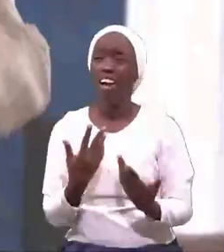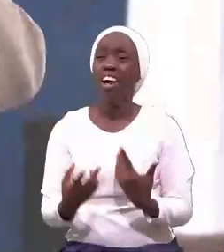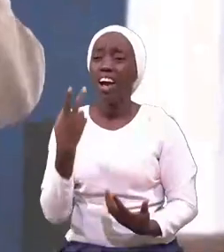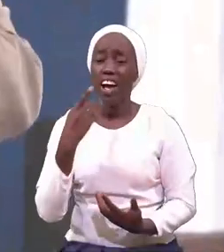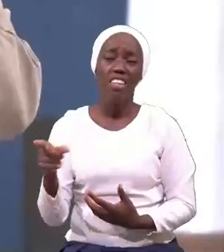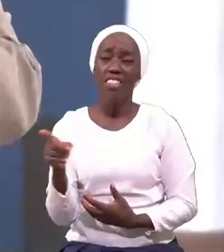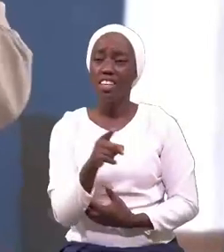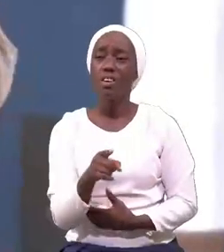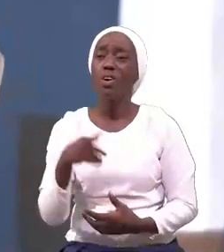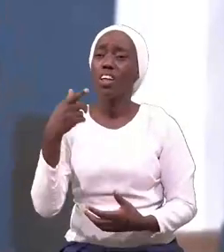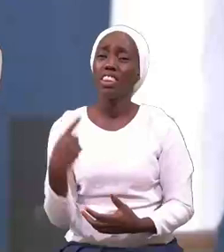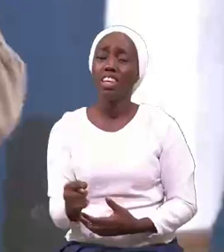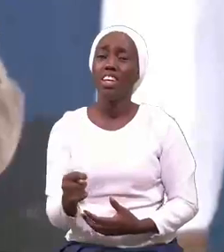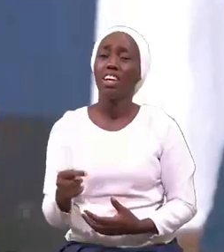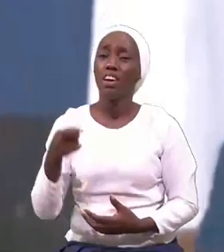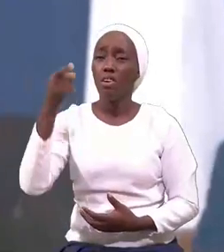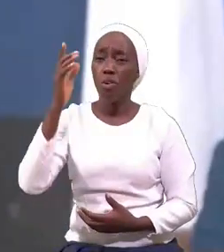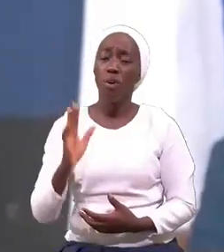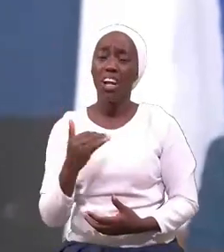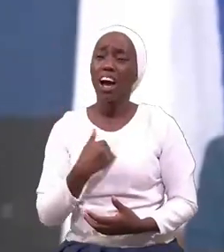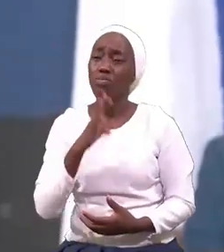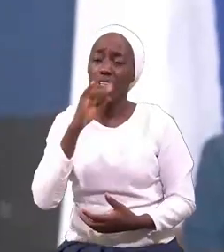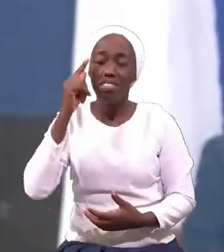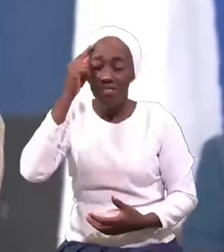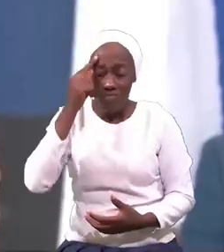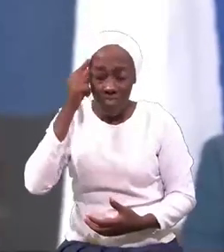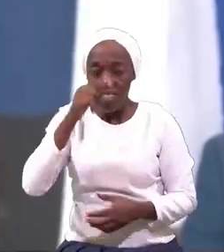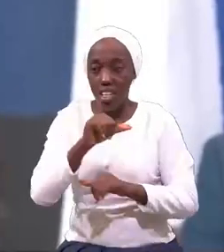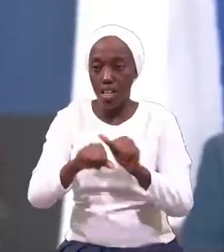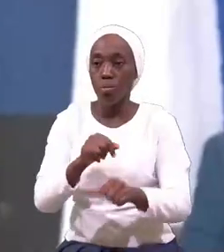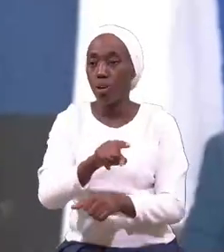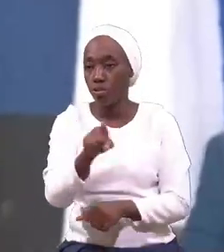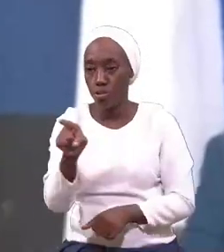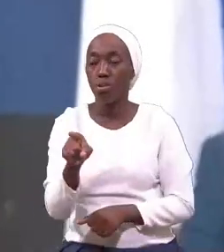vois que Dieu pensait à toi,